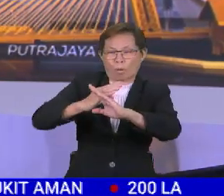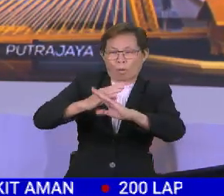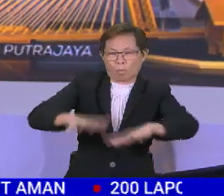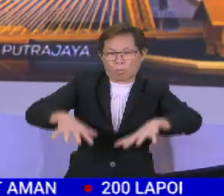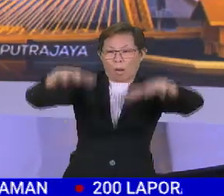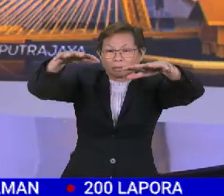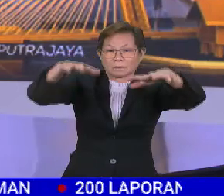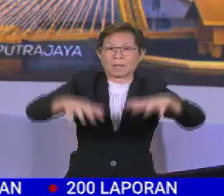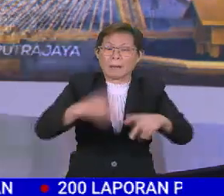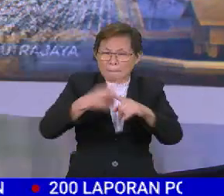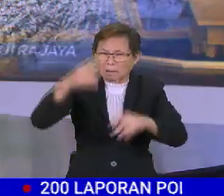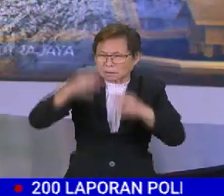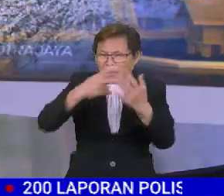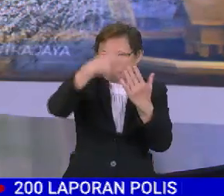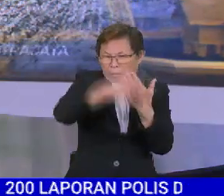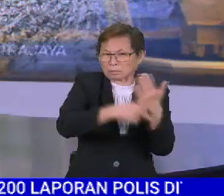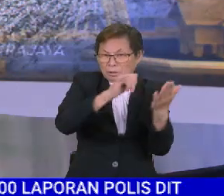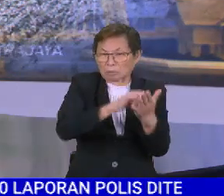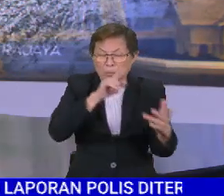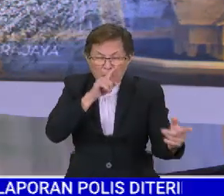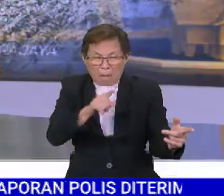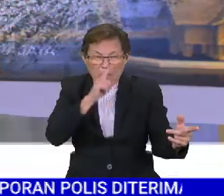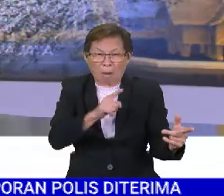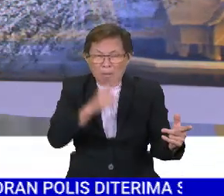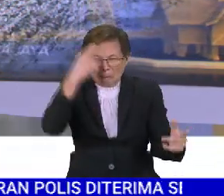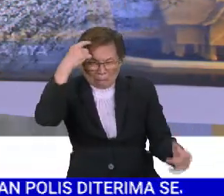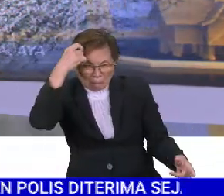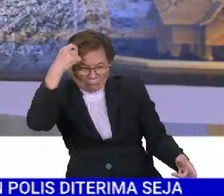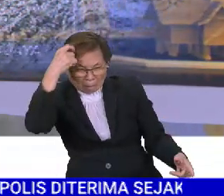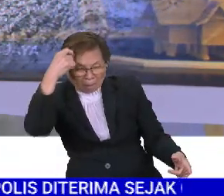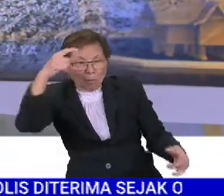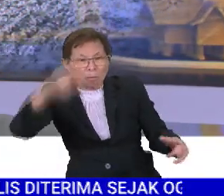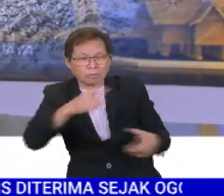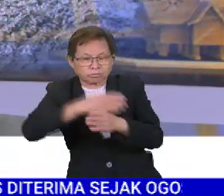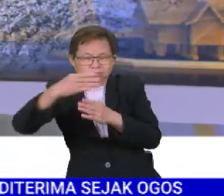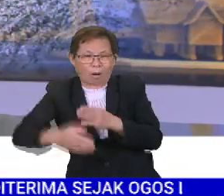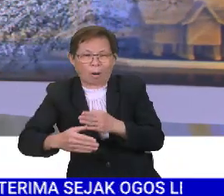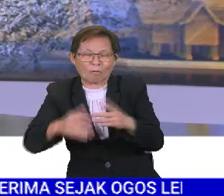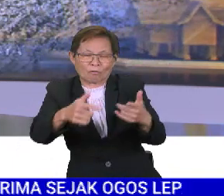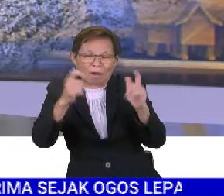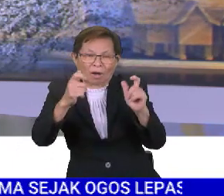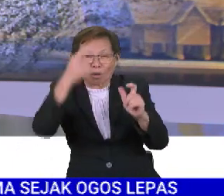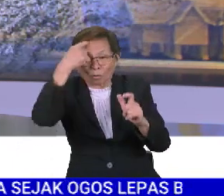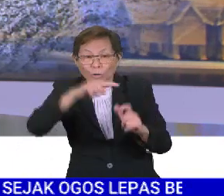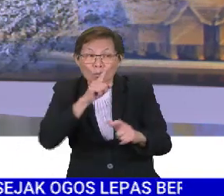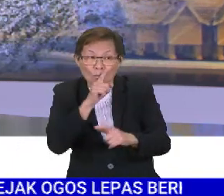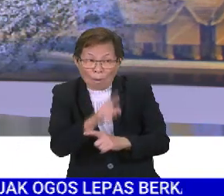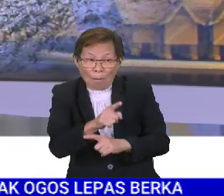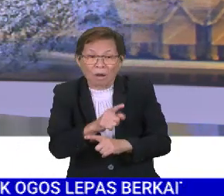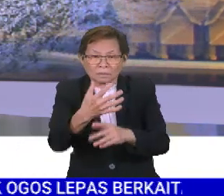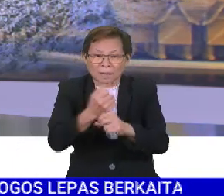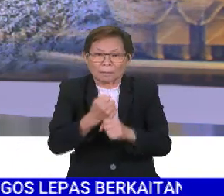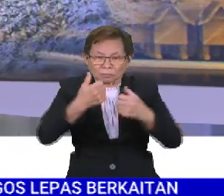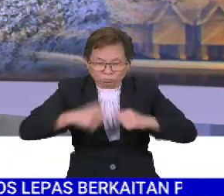banjir. Namun, jika projek berkenaan benar-benar meragukan, ia perlu diselesai dengan kadar segera bagi memastikan ia